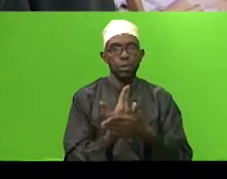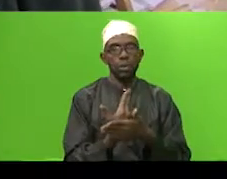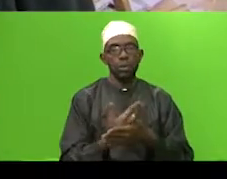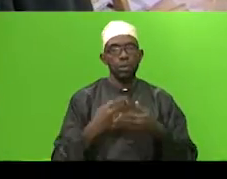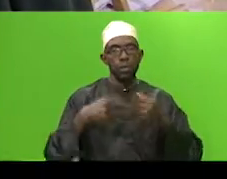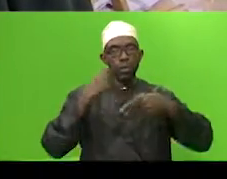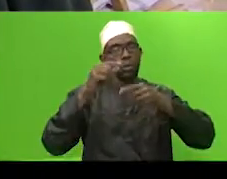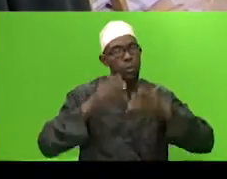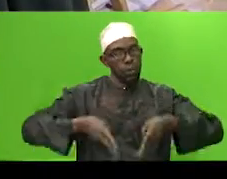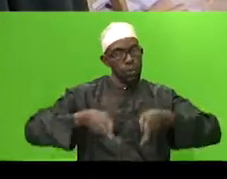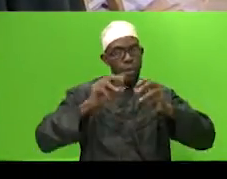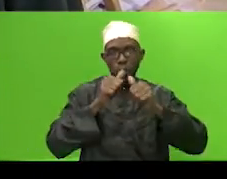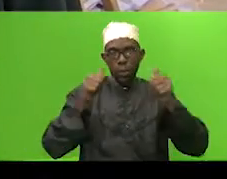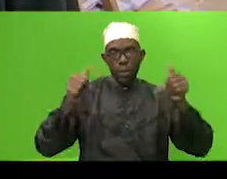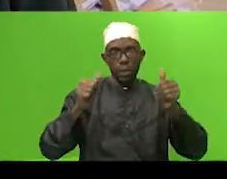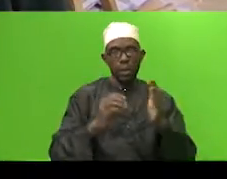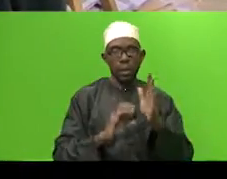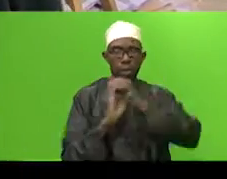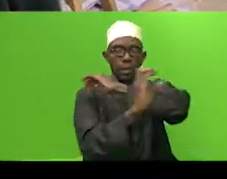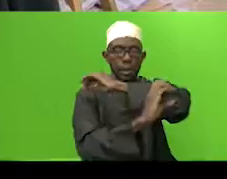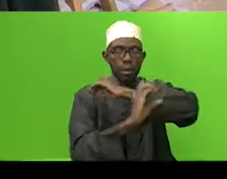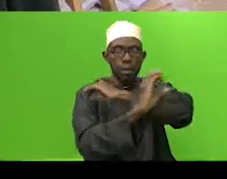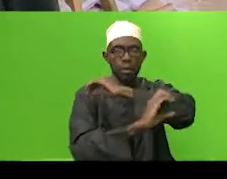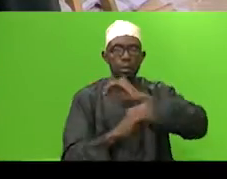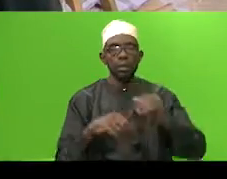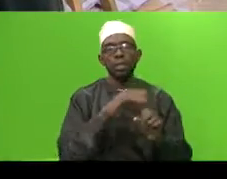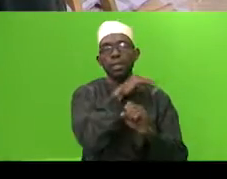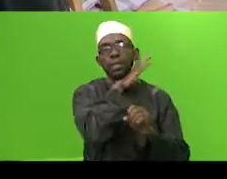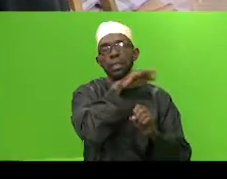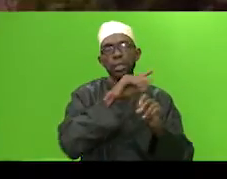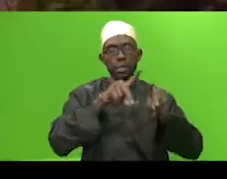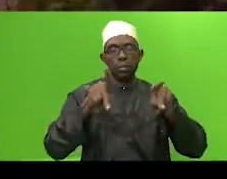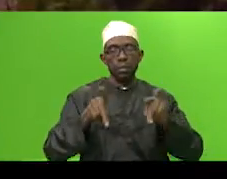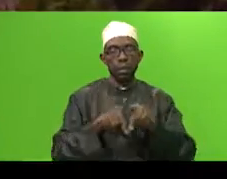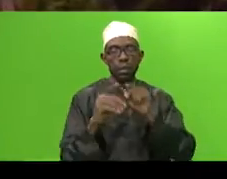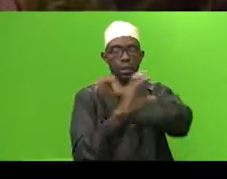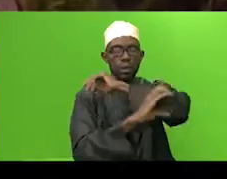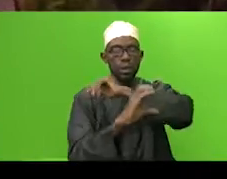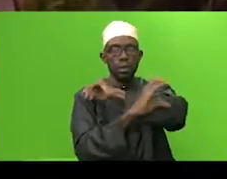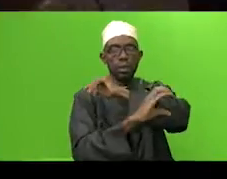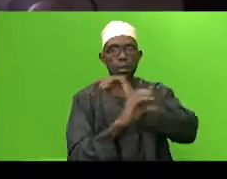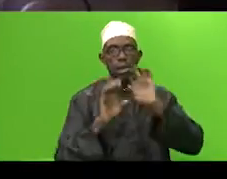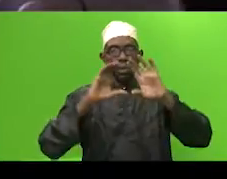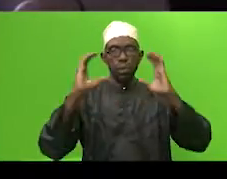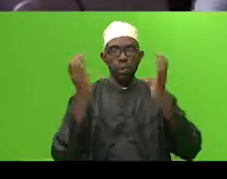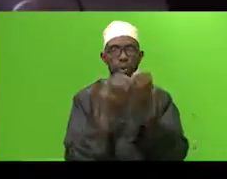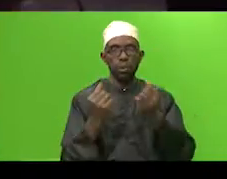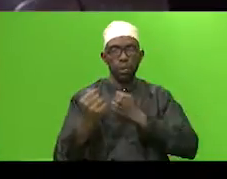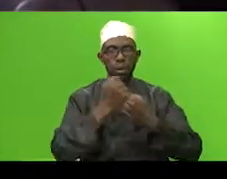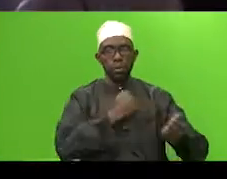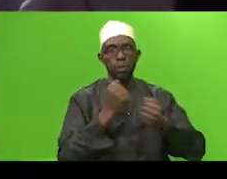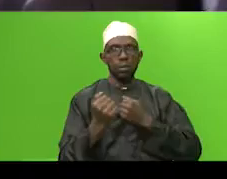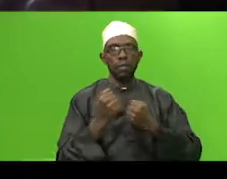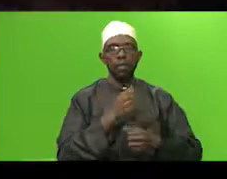Tunaenda njia mzuri kama inji. Hakuna watu wanataka kukaa kwa inji chafu. Globally, Rwanda was one of the